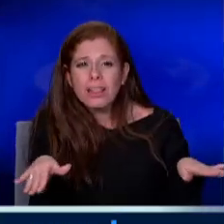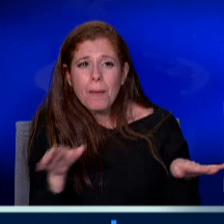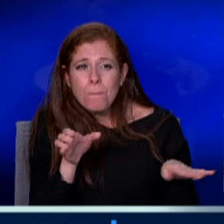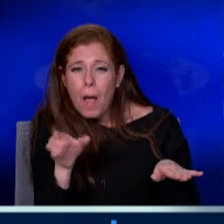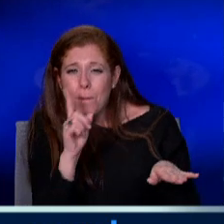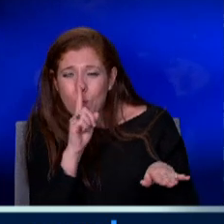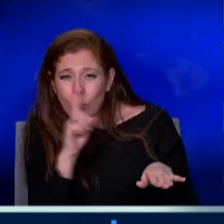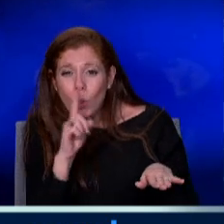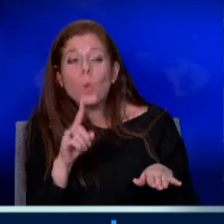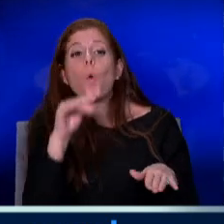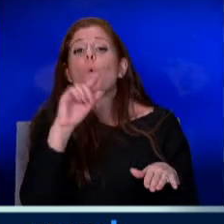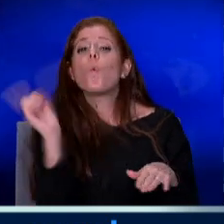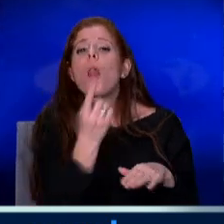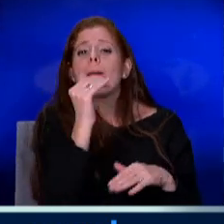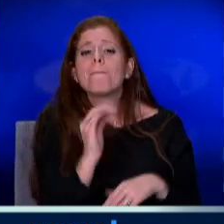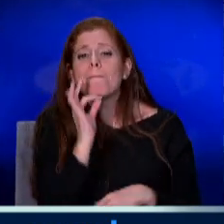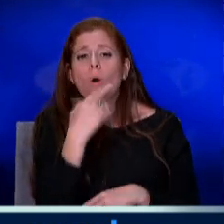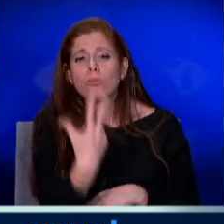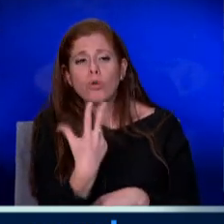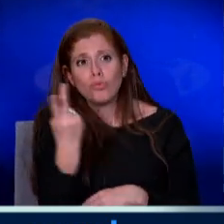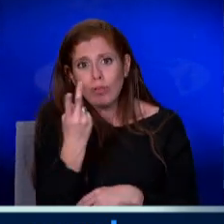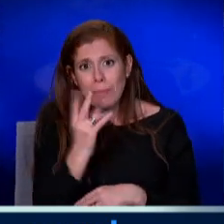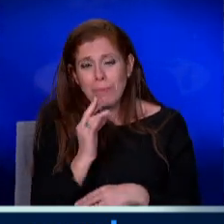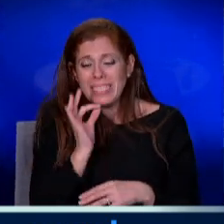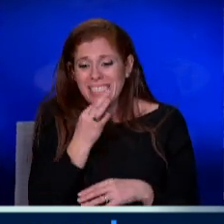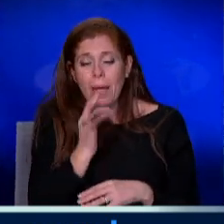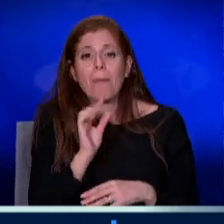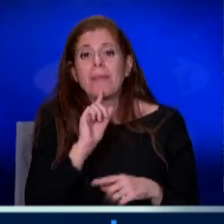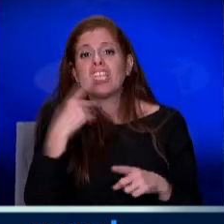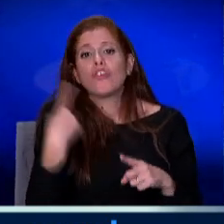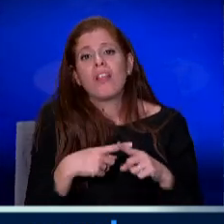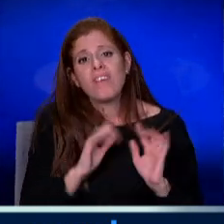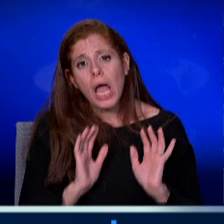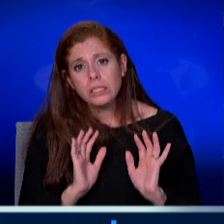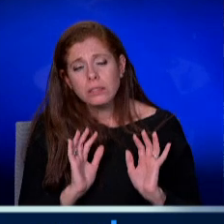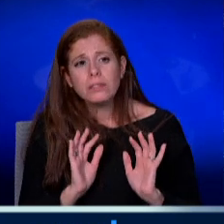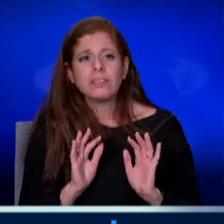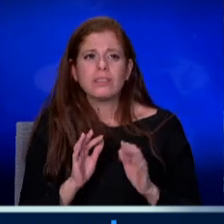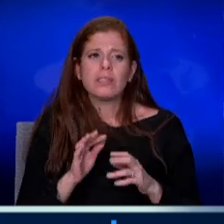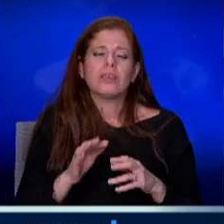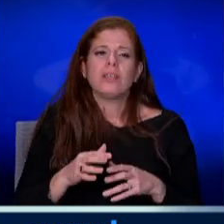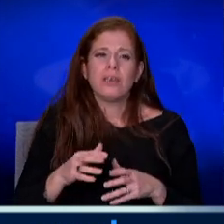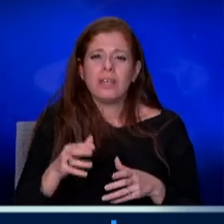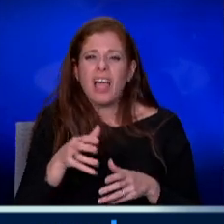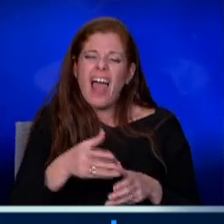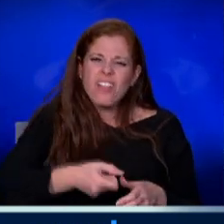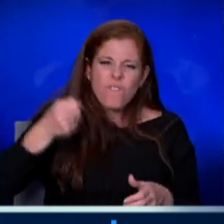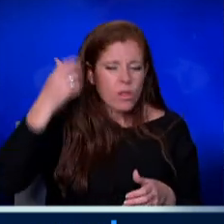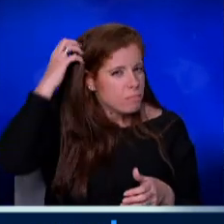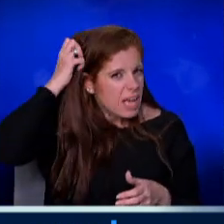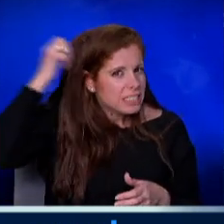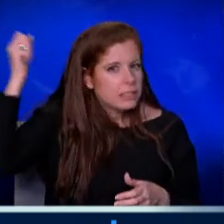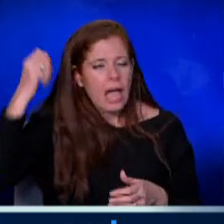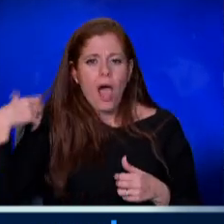בני פחות משלוש, שניים מהם הצעירים יותר, בני שנה וחצי בלבד. הנפות בכוח מהיד ומהשיער, הושבה